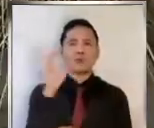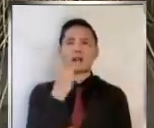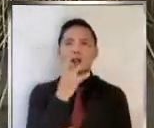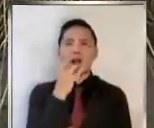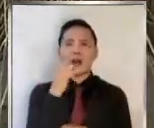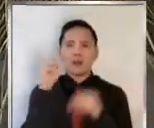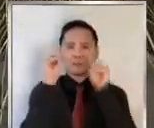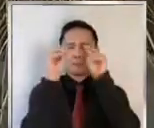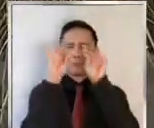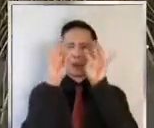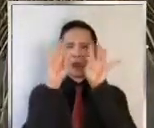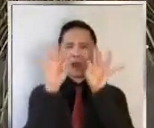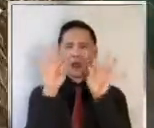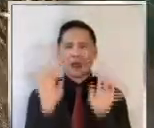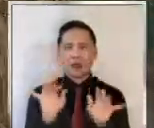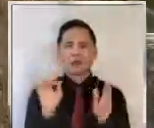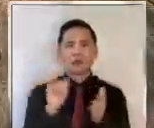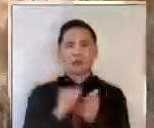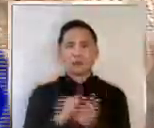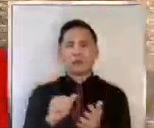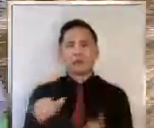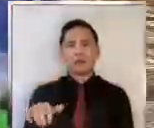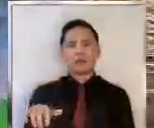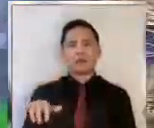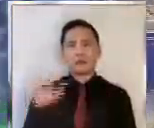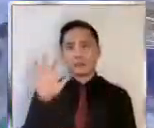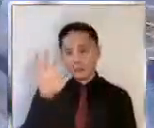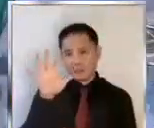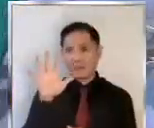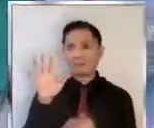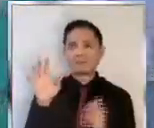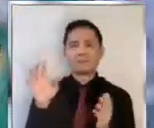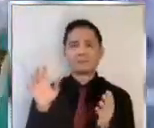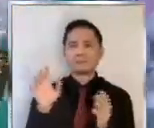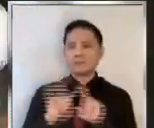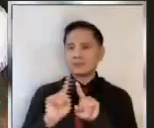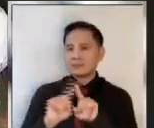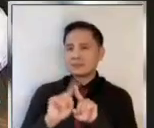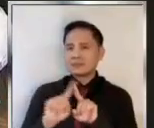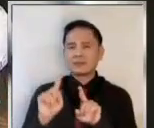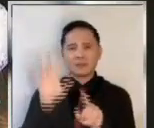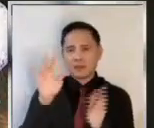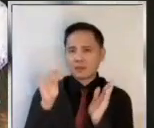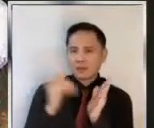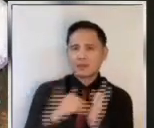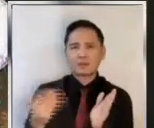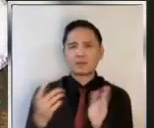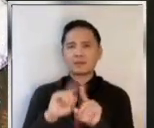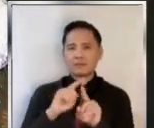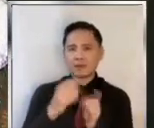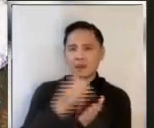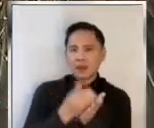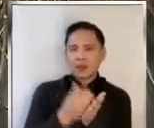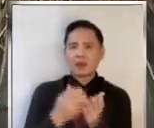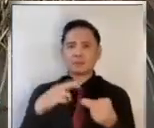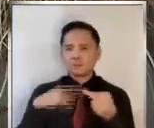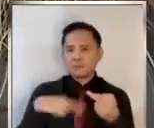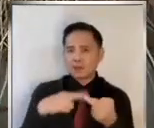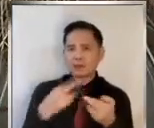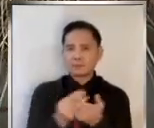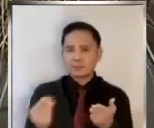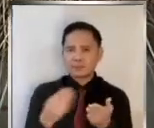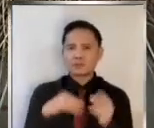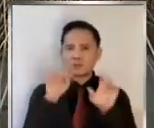sa mahigit 5,000 plastic cup, mga kahoy at iba pang recyclable materials. Makikita man sa Christmas tree ang mga